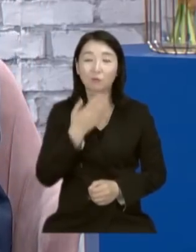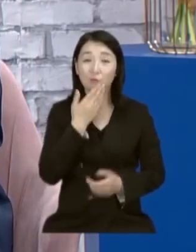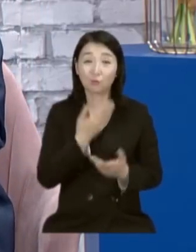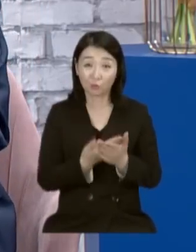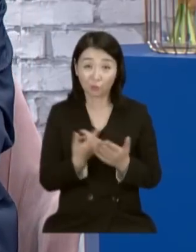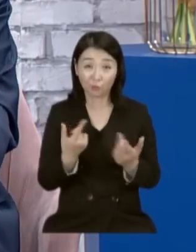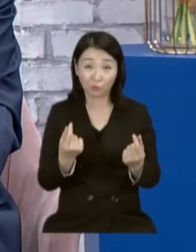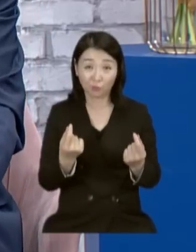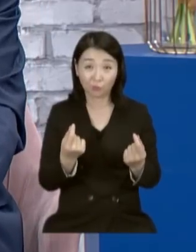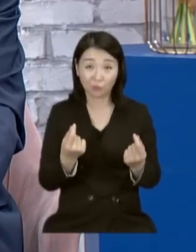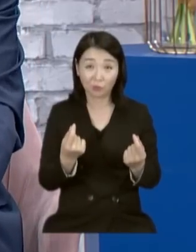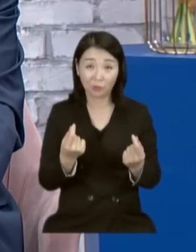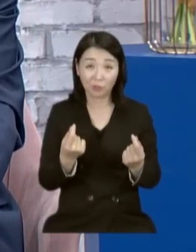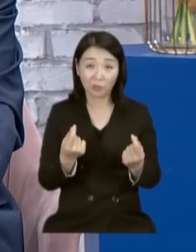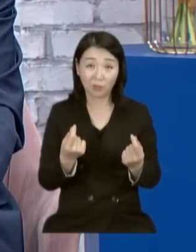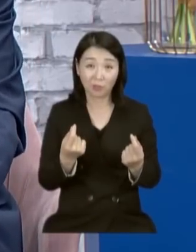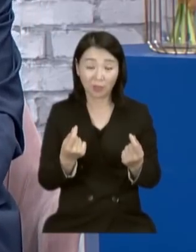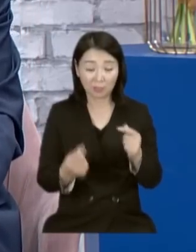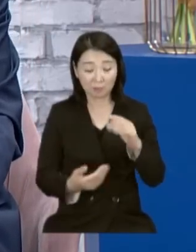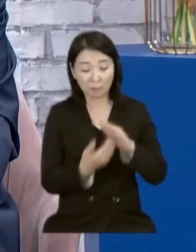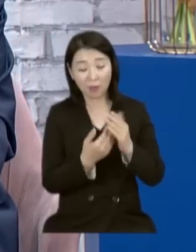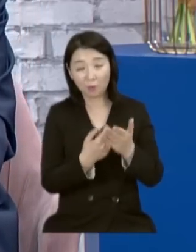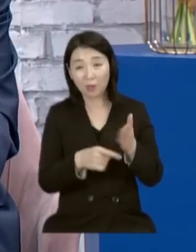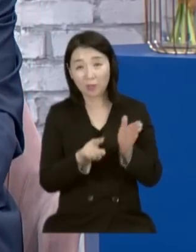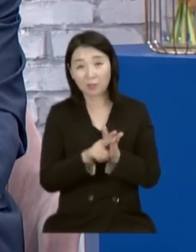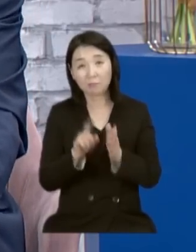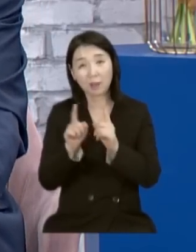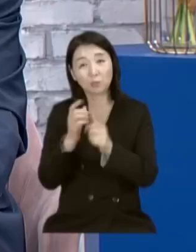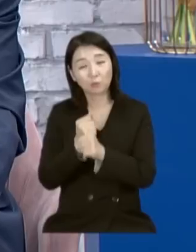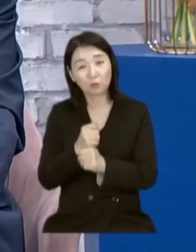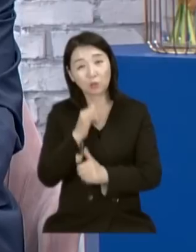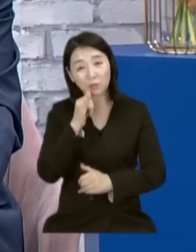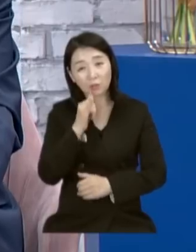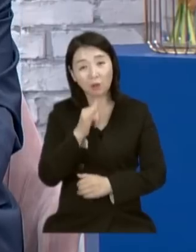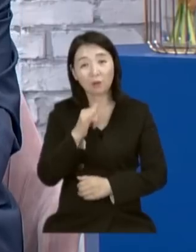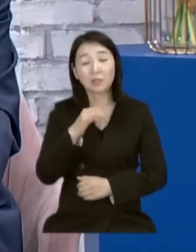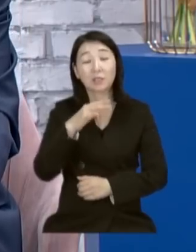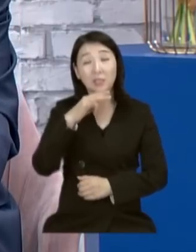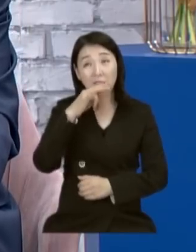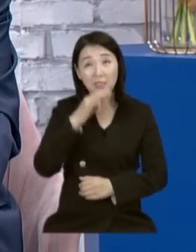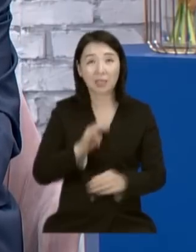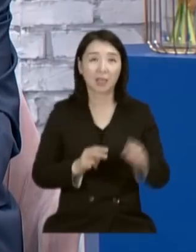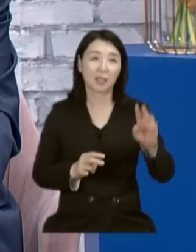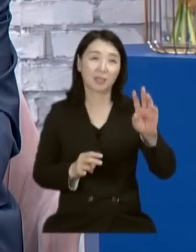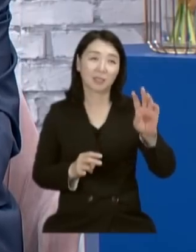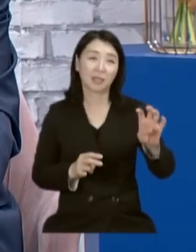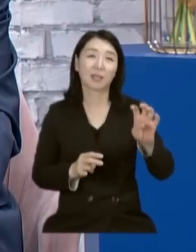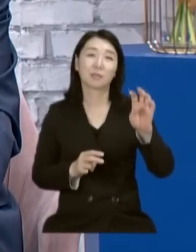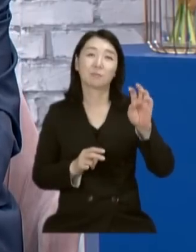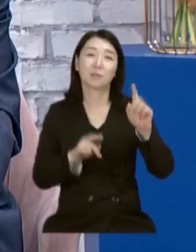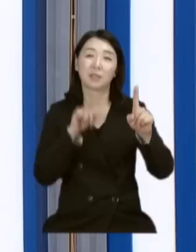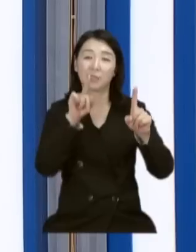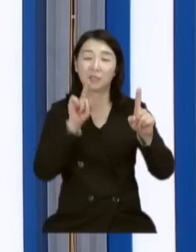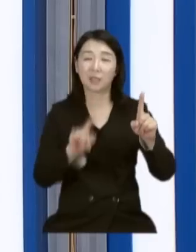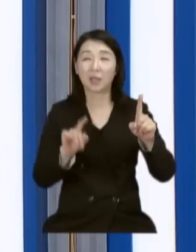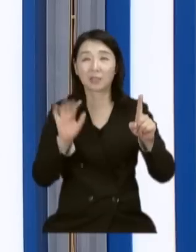거지만 네. 그렇게 되기까지 붙드신 말씀이 있어요. 이사야 41장 10절이네요. 예, 그래서 저는